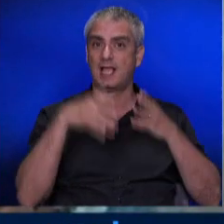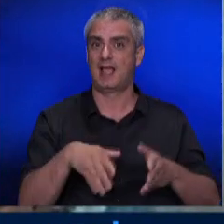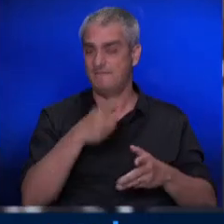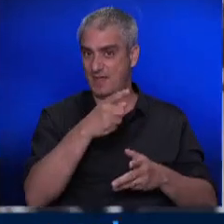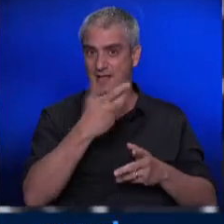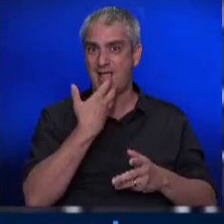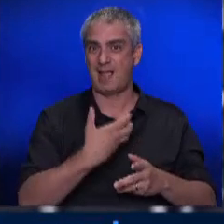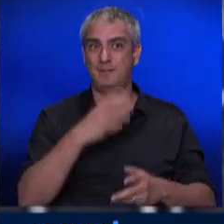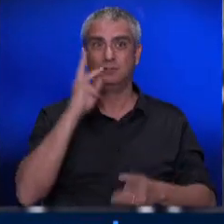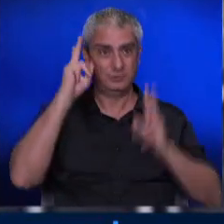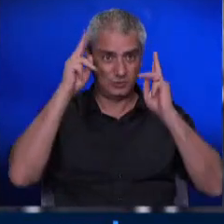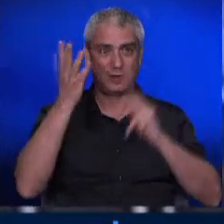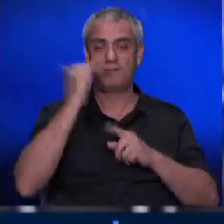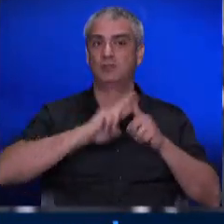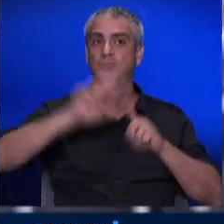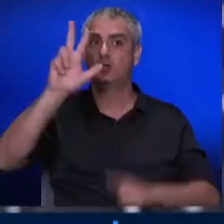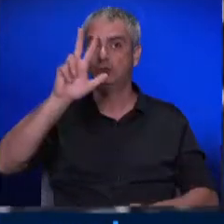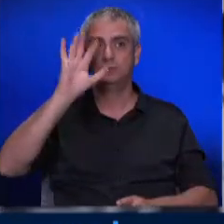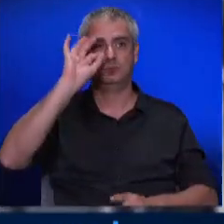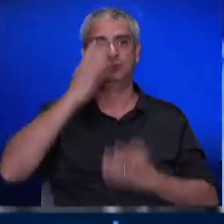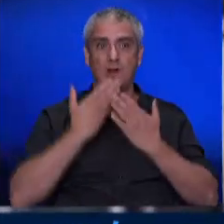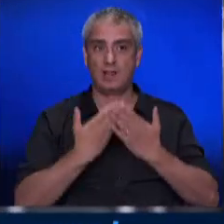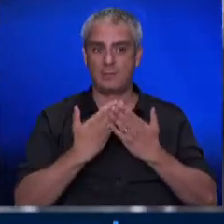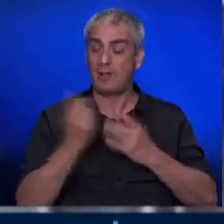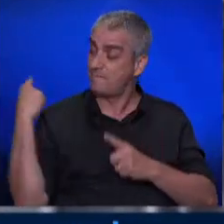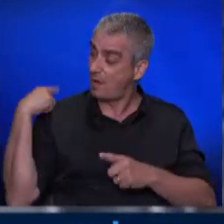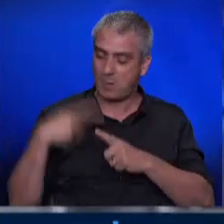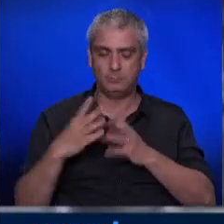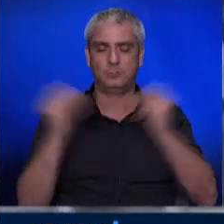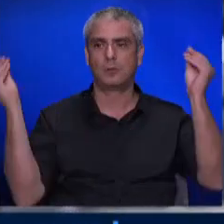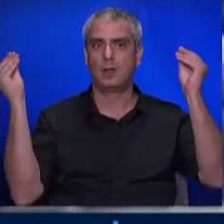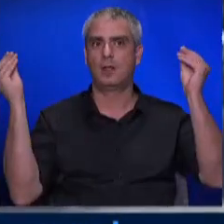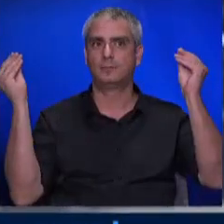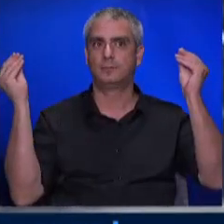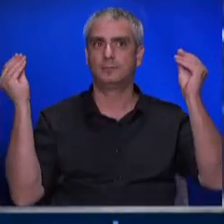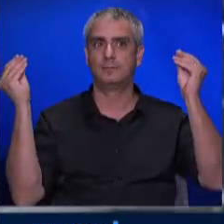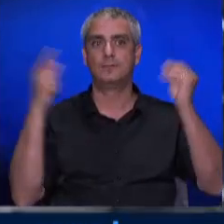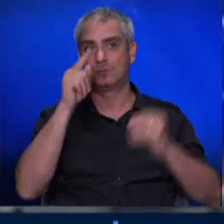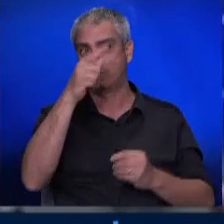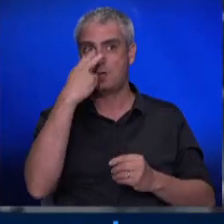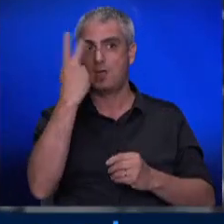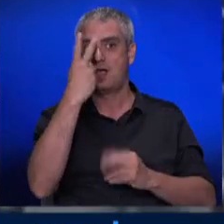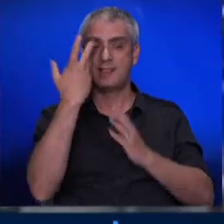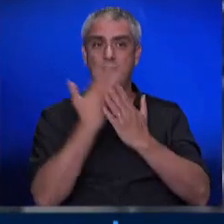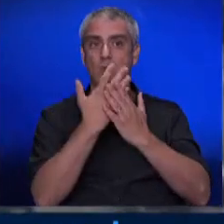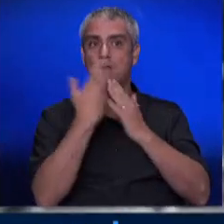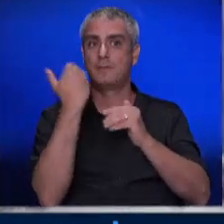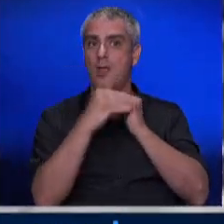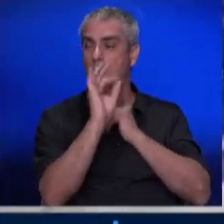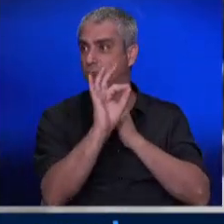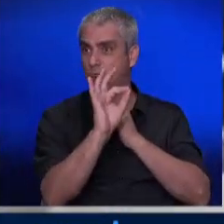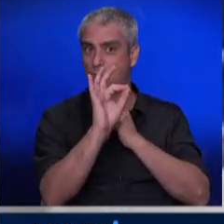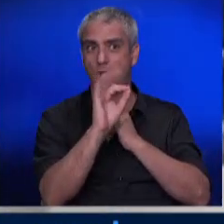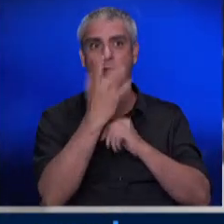בר יוחאי לפני 3 חודשים כדי להתפלל, ומאז נעלמו עקבותיו. הנה הוא כאן באחד התיעודים האחרונים שלו,